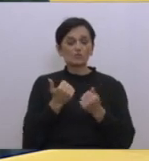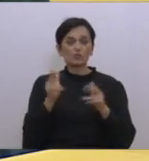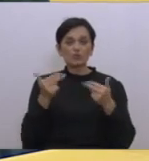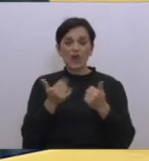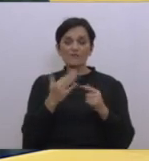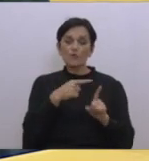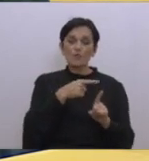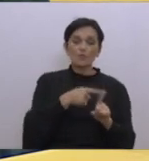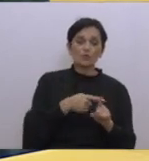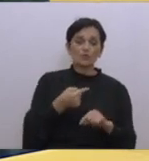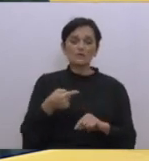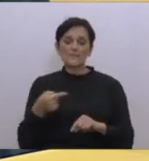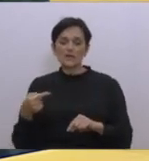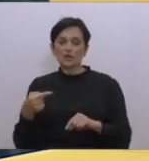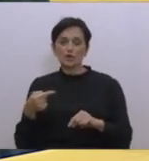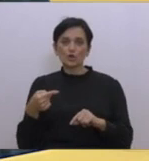პლუს მინუს შეიძლება რაღაც